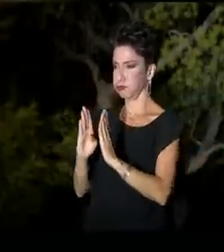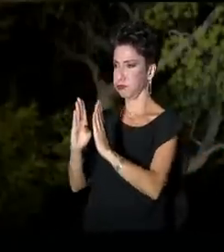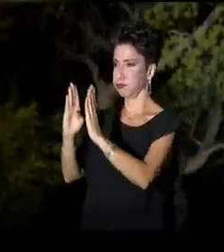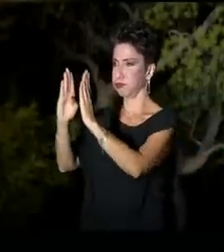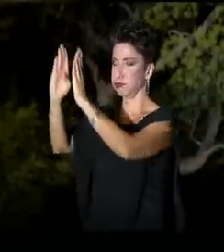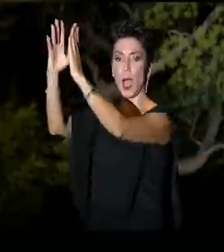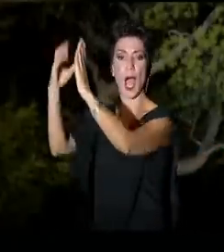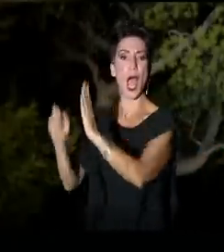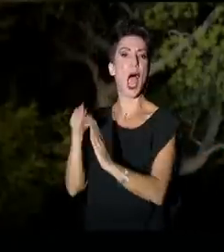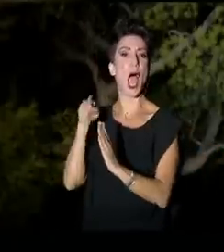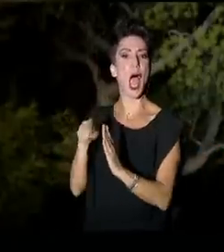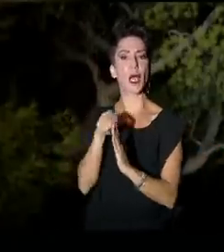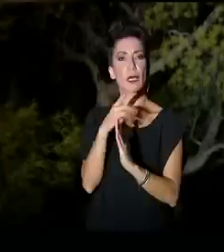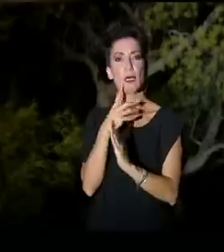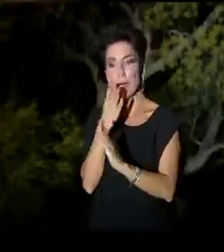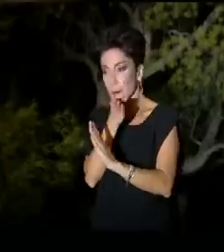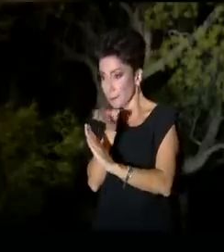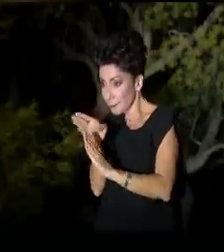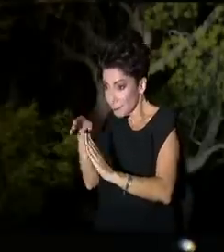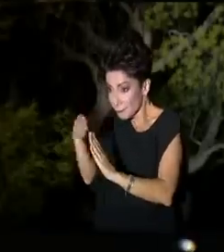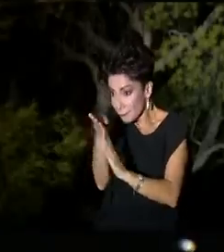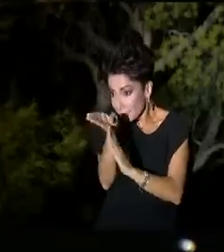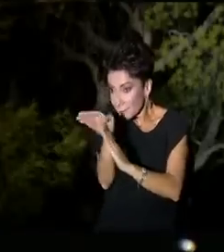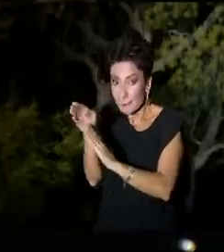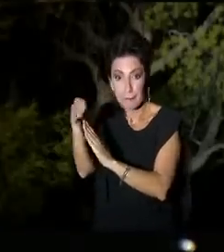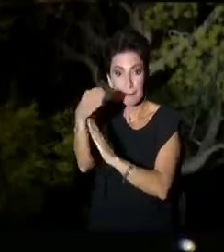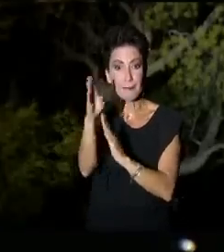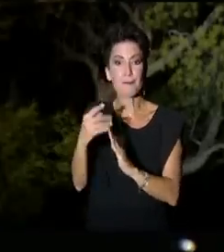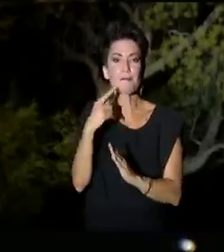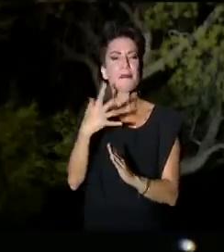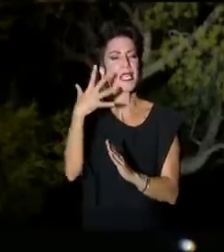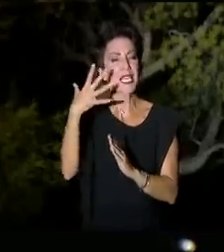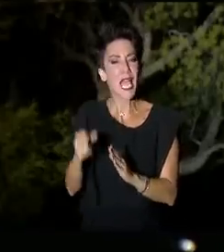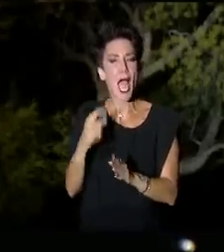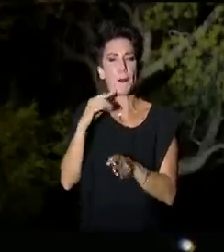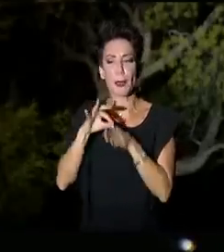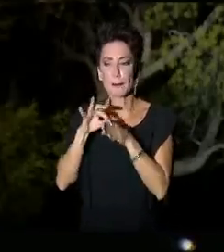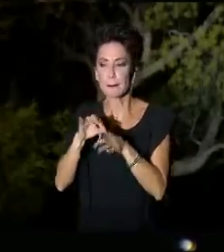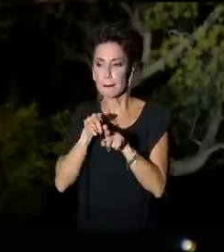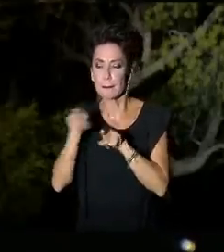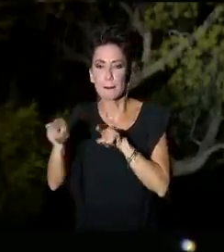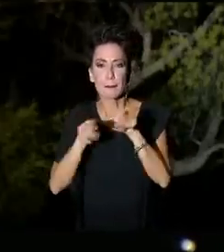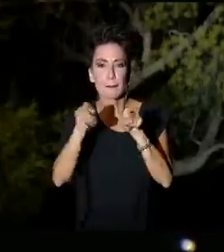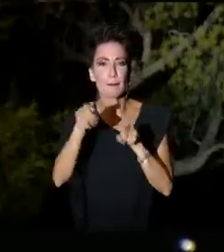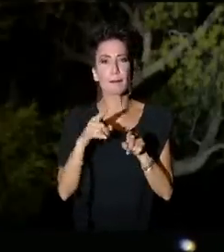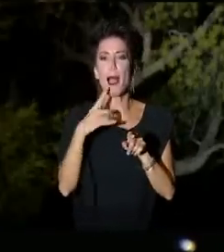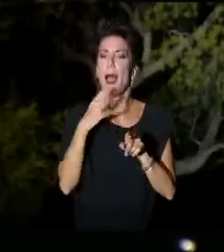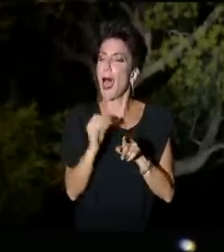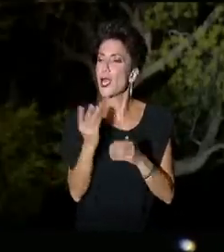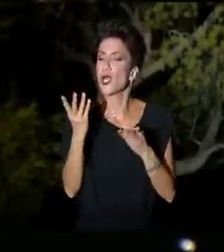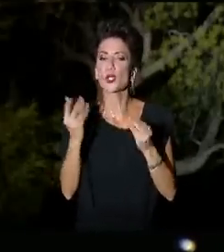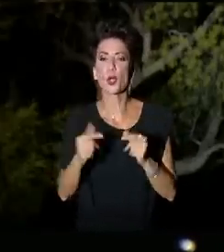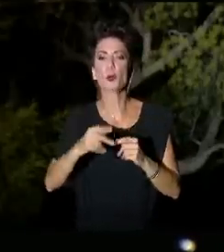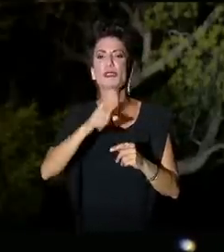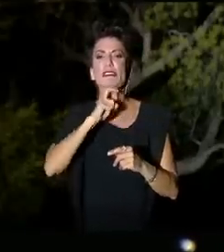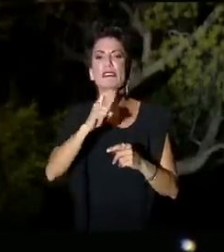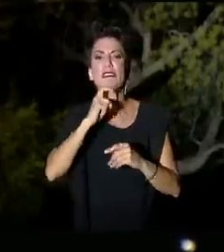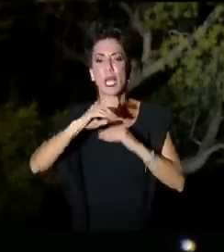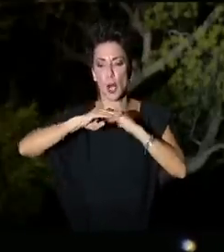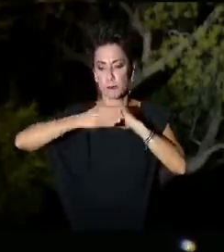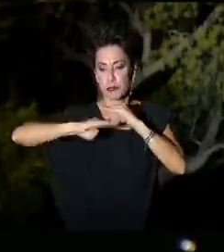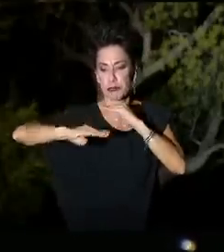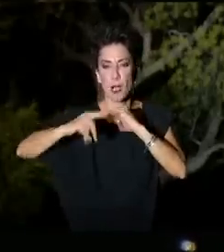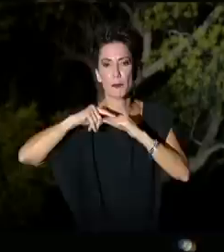διαδρομές θα οδηγούν πλέον σε κάθε σημείο της Ακρόπολης τους επισκέπτες, τους συμπολίτες